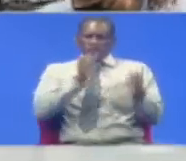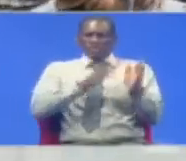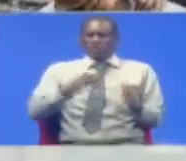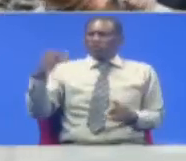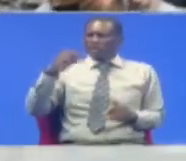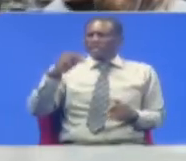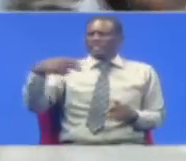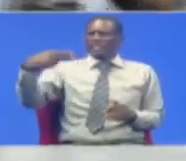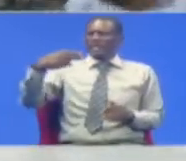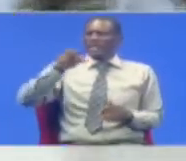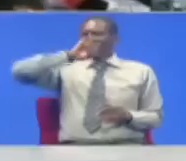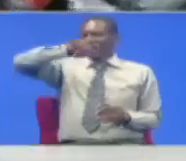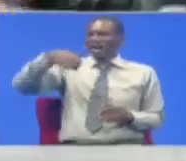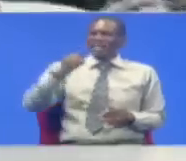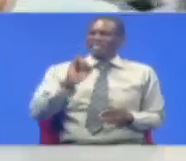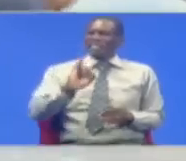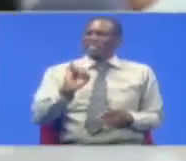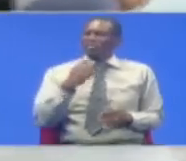aliyefariki Jumatatu asubuhi.